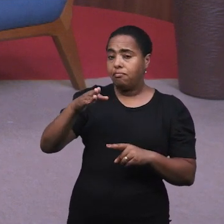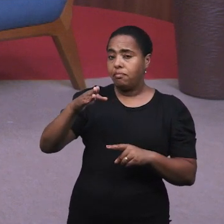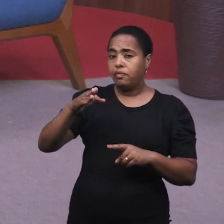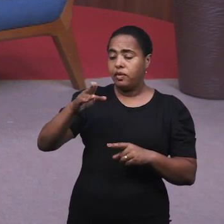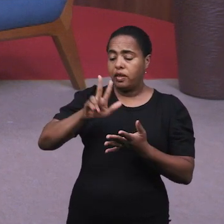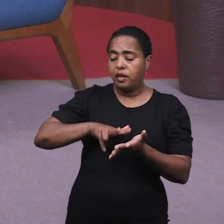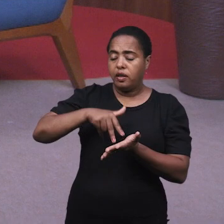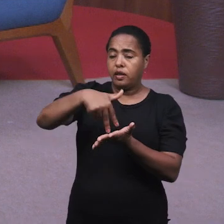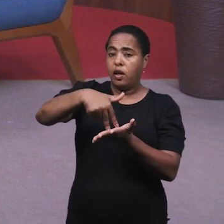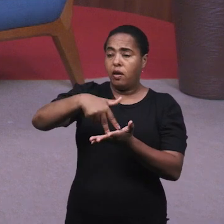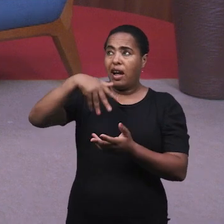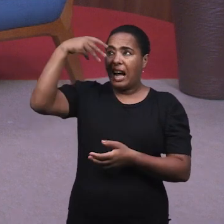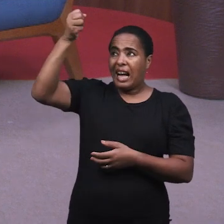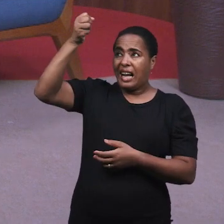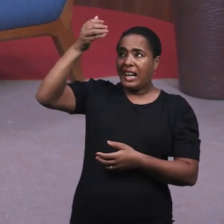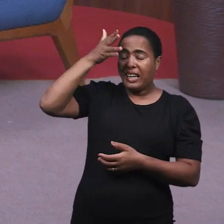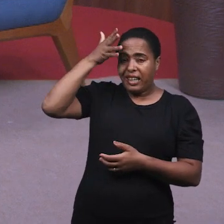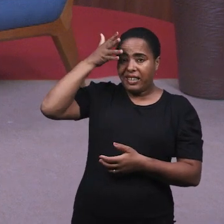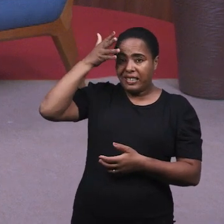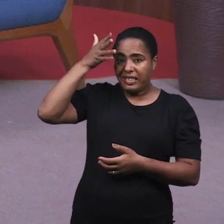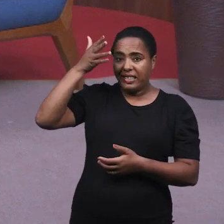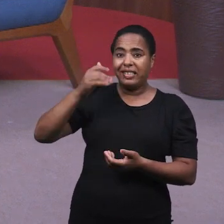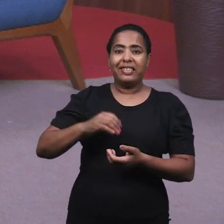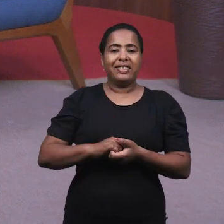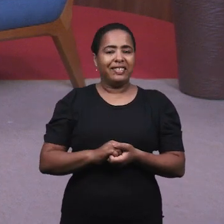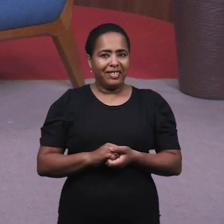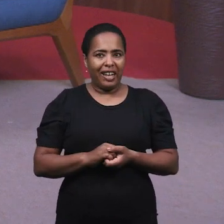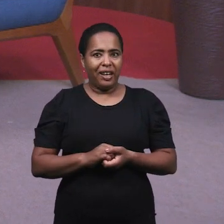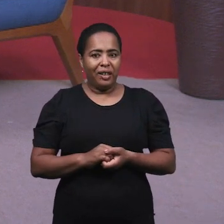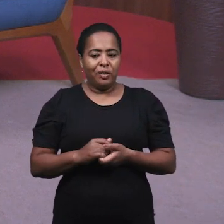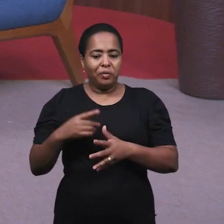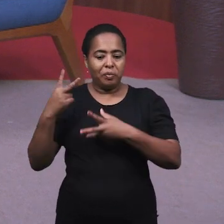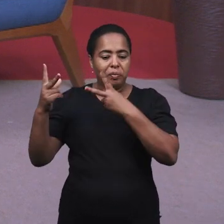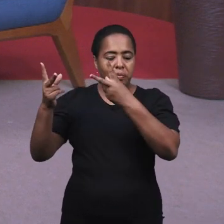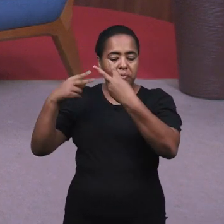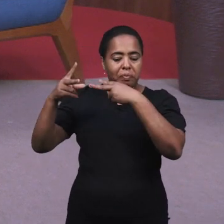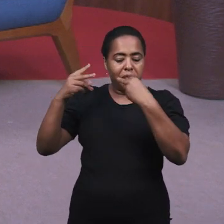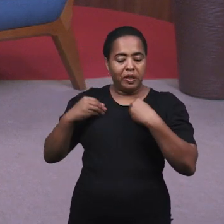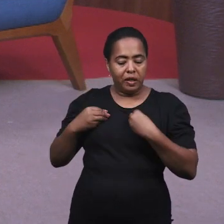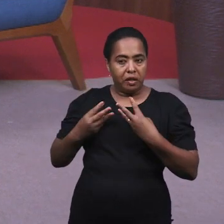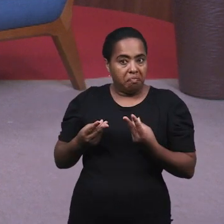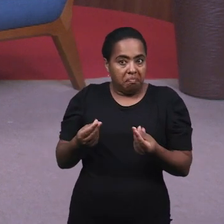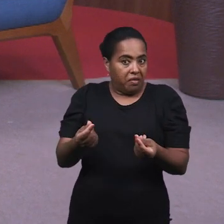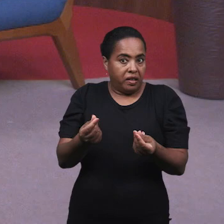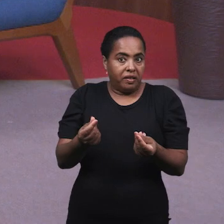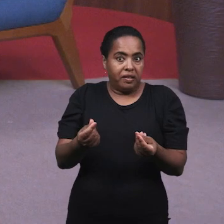la grâce, sa faveur. Donc,